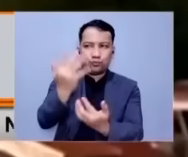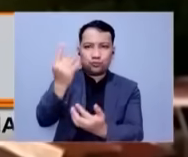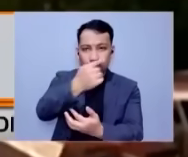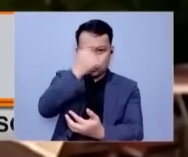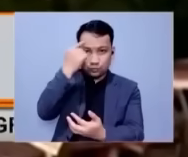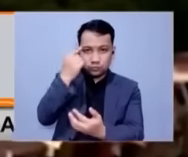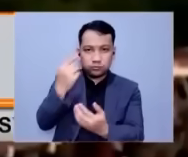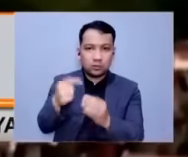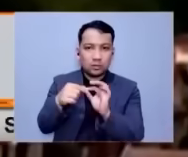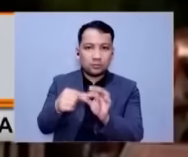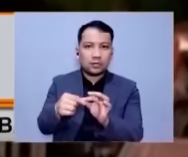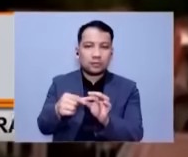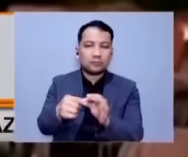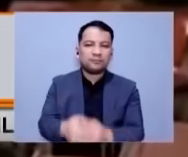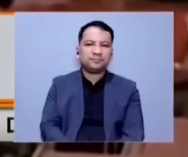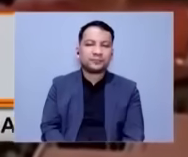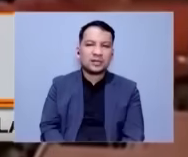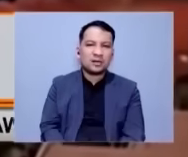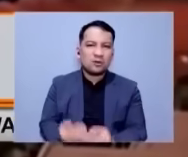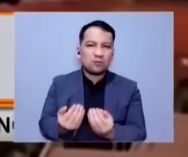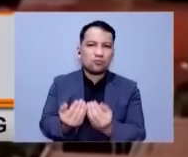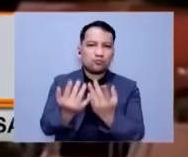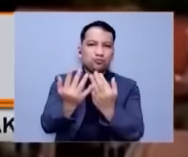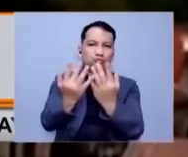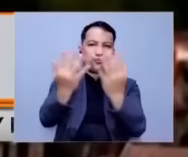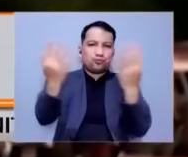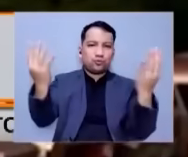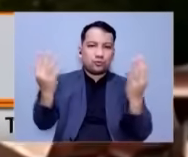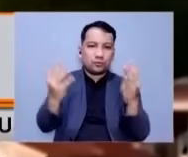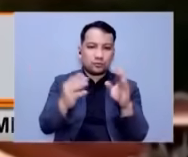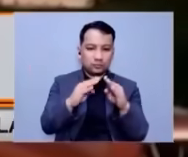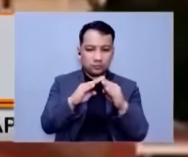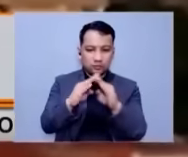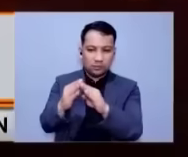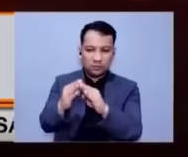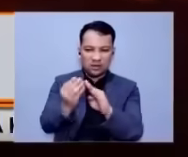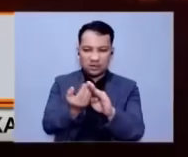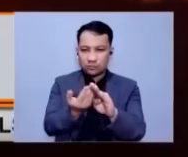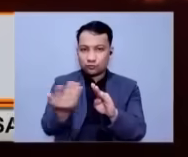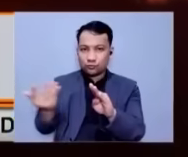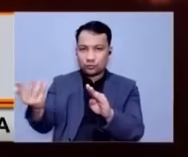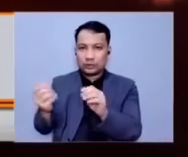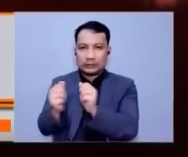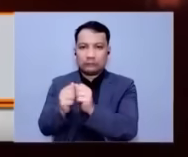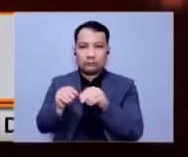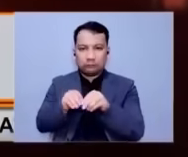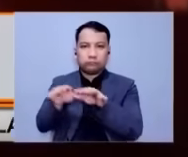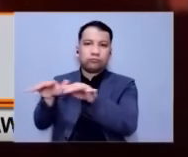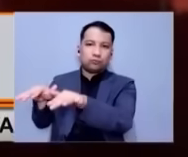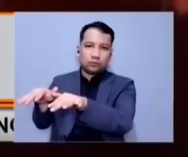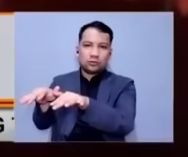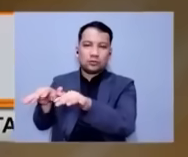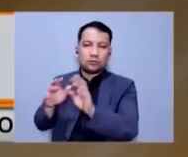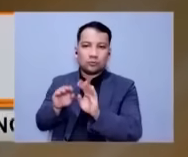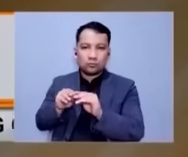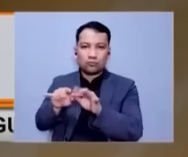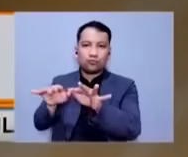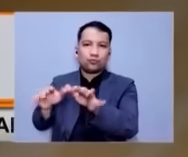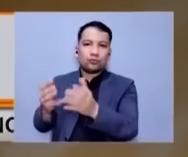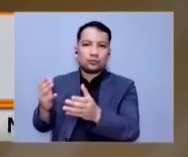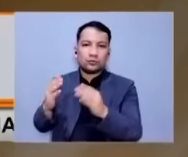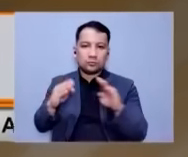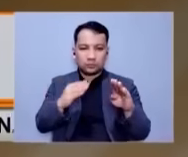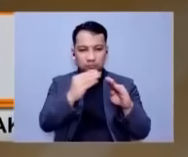usok ang langit. Sa lakas ng apoy, nadamay pa ang katabi nitong subdivision. Tumuntong na nga sa mga bubong ng bahay ang